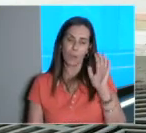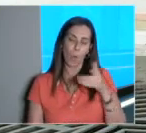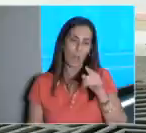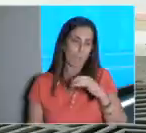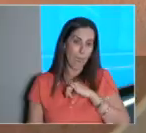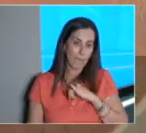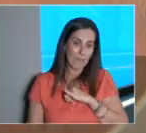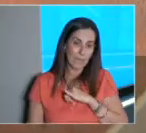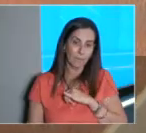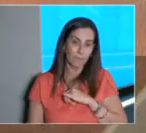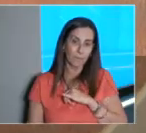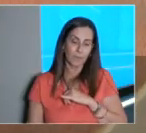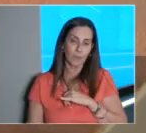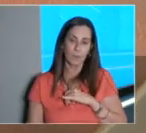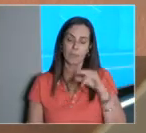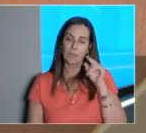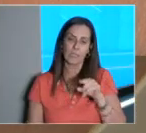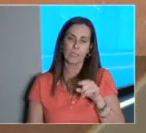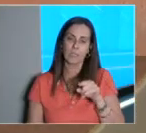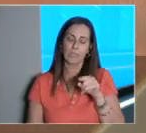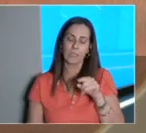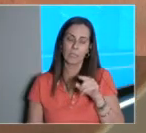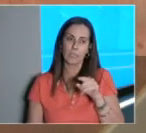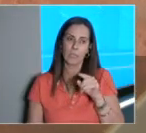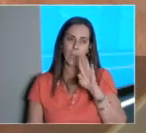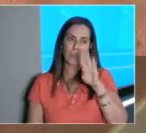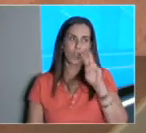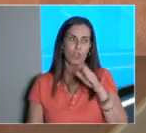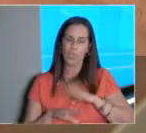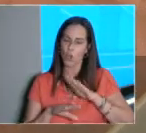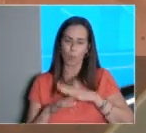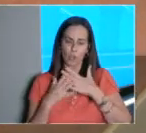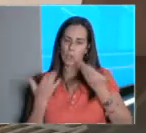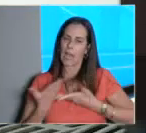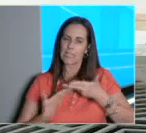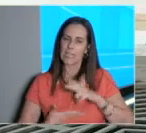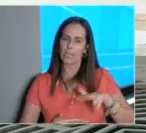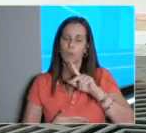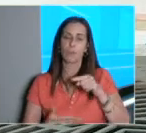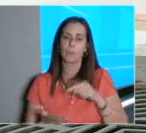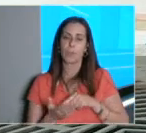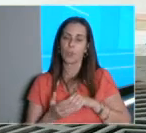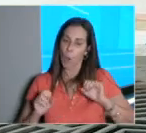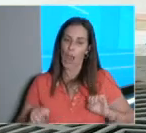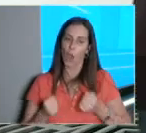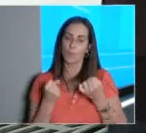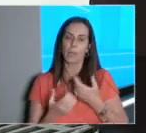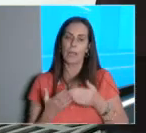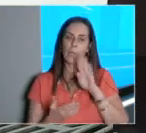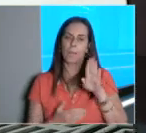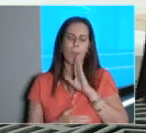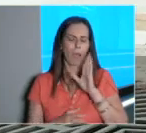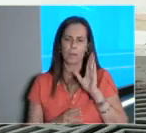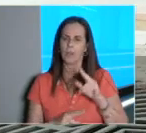יכול להיות מעניין, אבל... בוא, זה הרבה, תשמע, לנתניהו יש כישרון בלתי רגיל ליחסי ציבור, שגם נובע מחריצות. אין לנתניהו